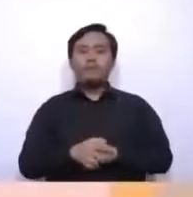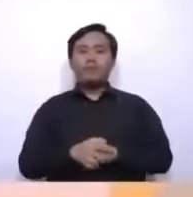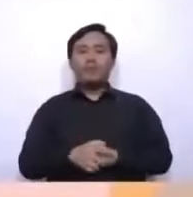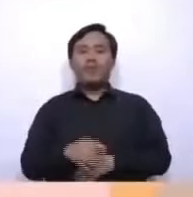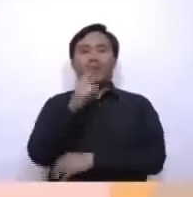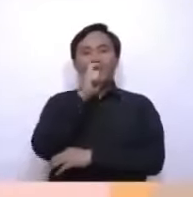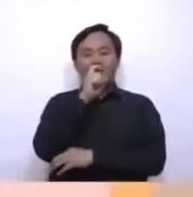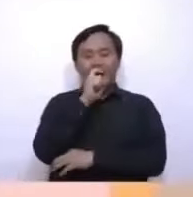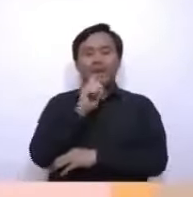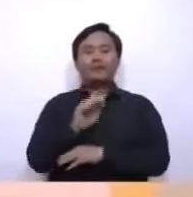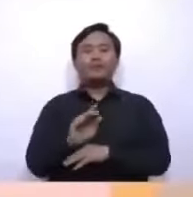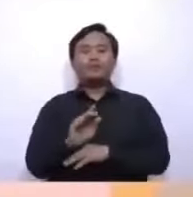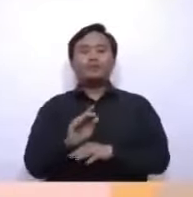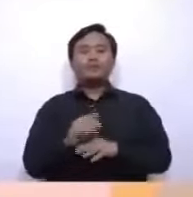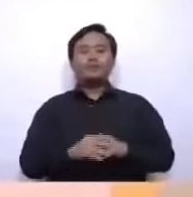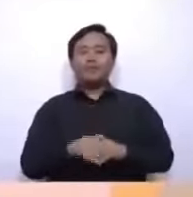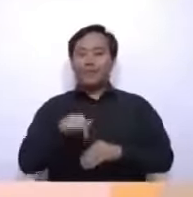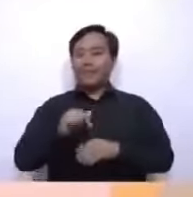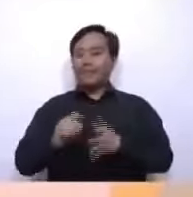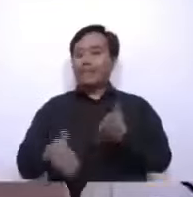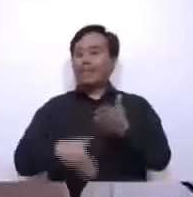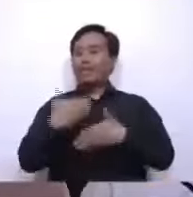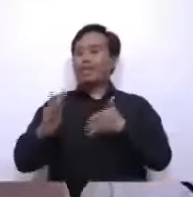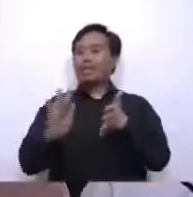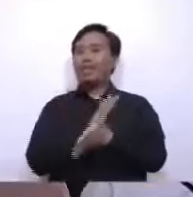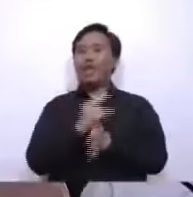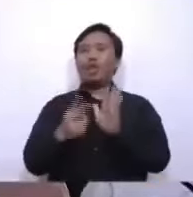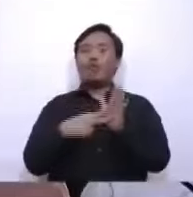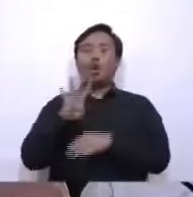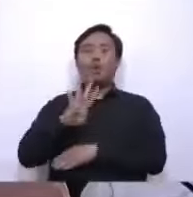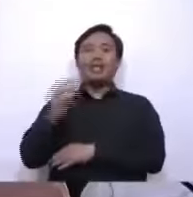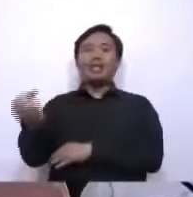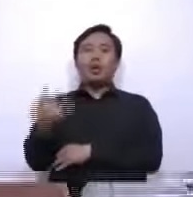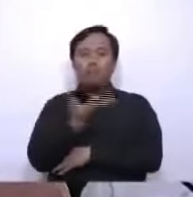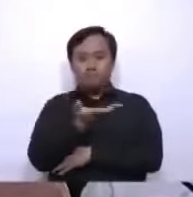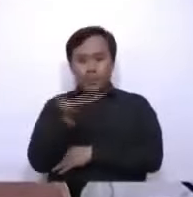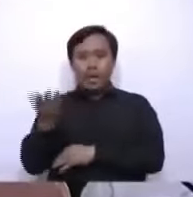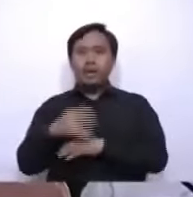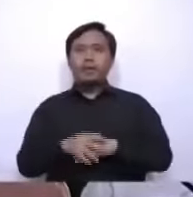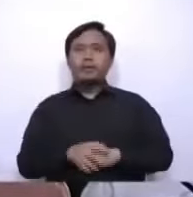saya sudah beri kesempatan dan kini kesempatan Cagub nomor urut 4 untuk menjawab.